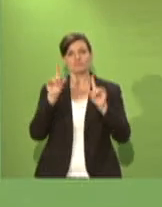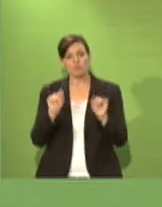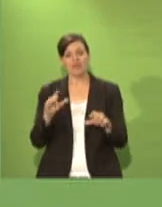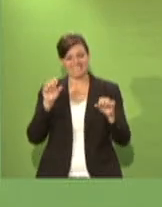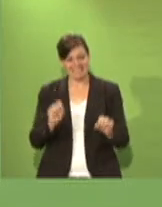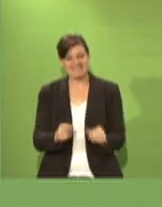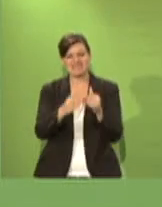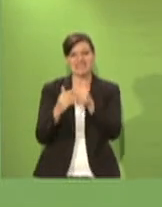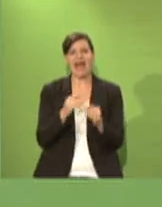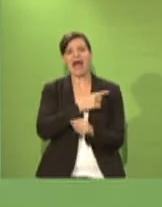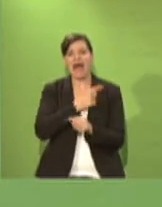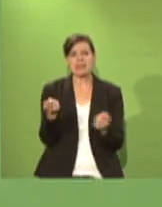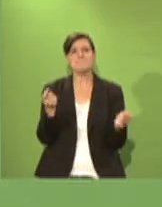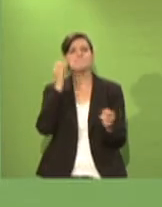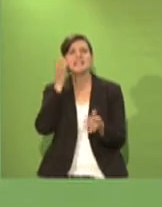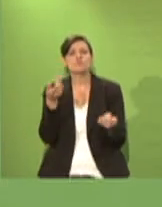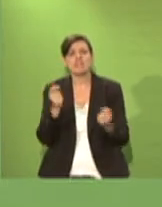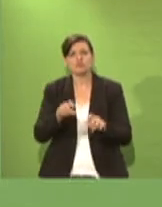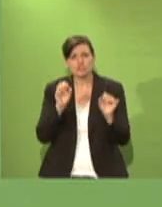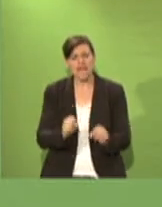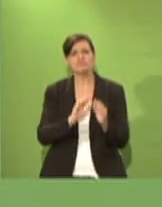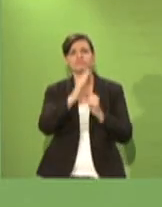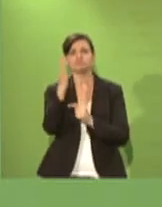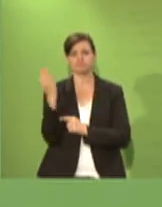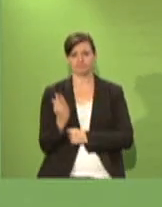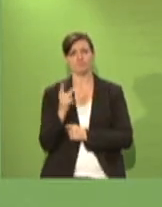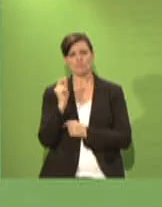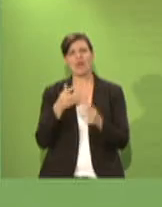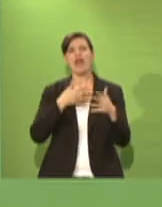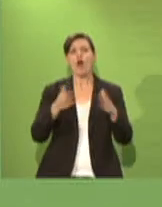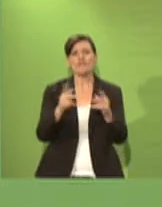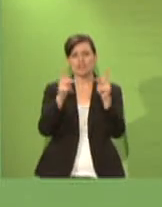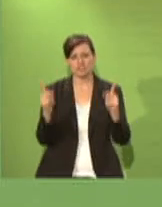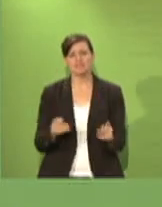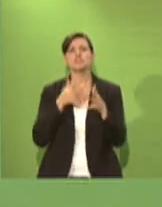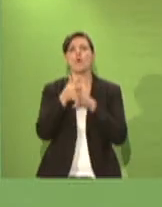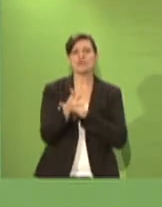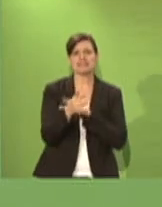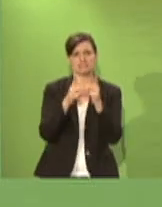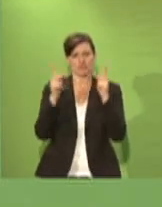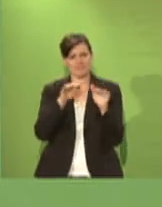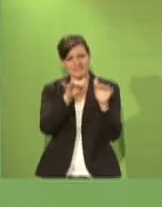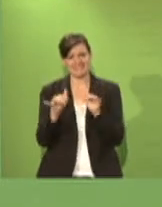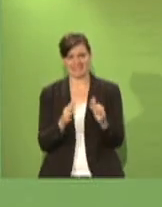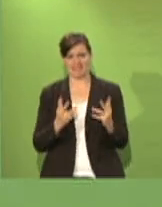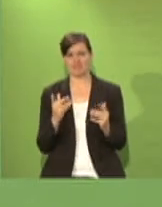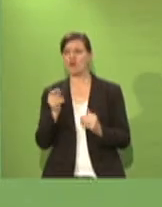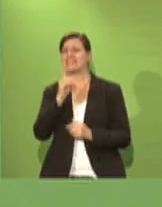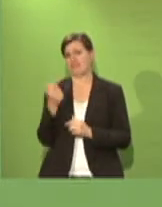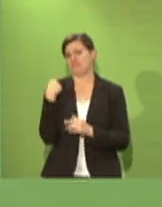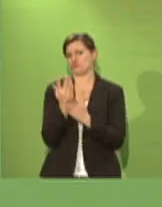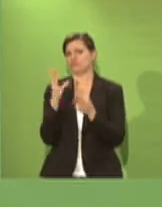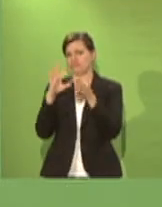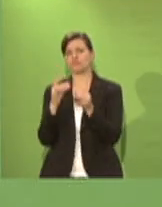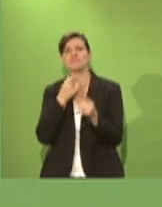Bildungsabschlüssen eröffnet. Es ist also ein offenes Konzept, ein durchlässiges Konzept. Und Dagmar hat es gesagt, es geht uns nicht nur um eine Struktur,